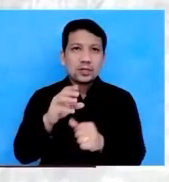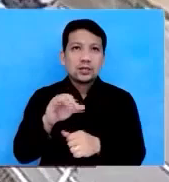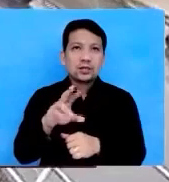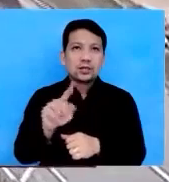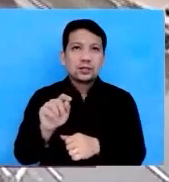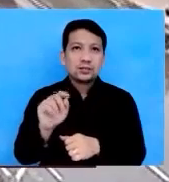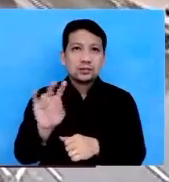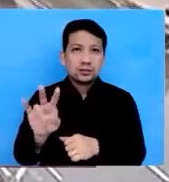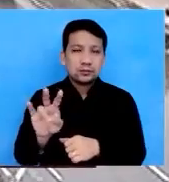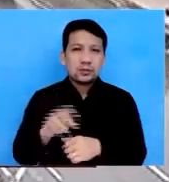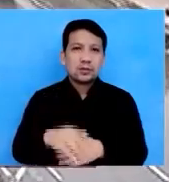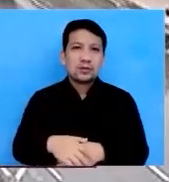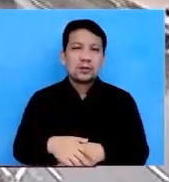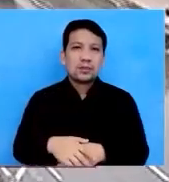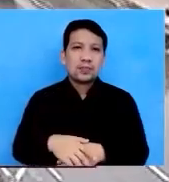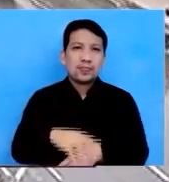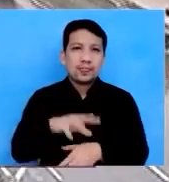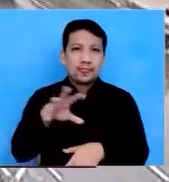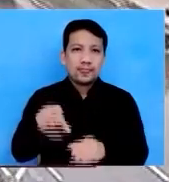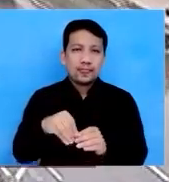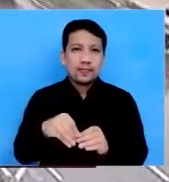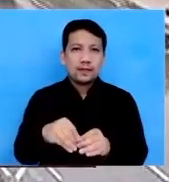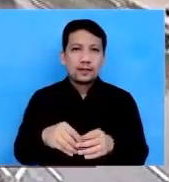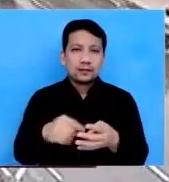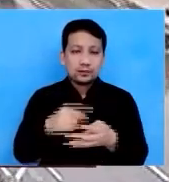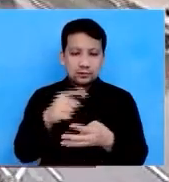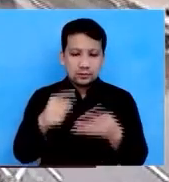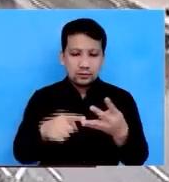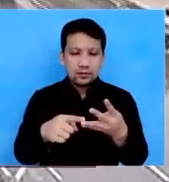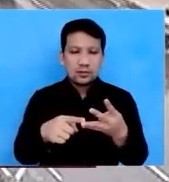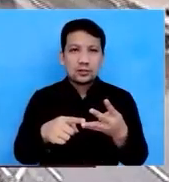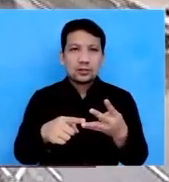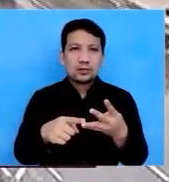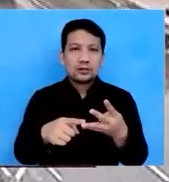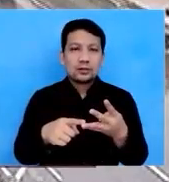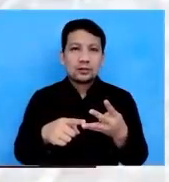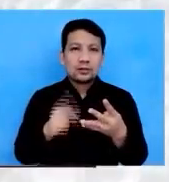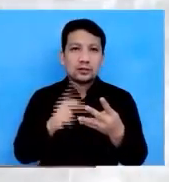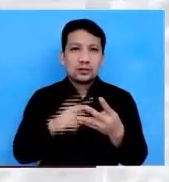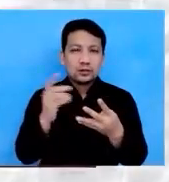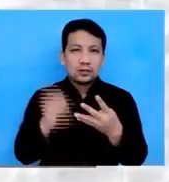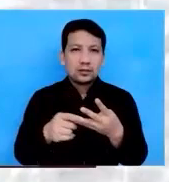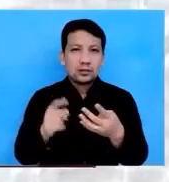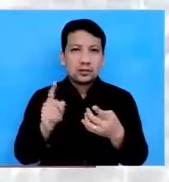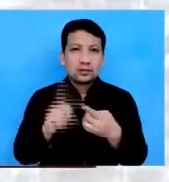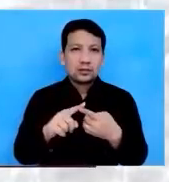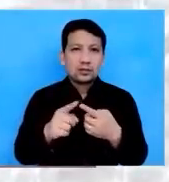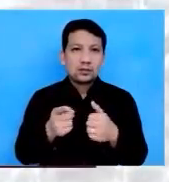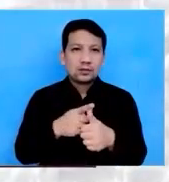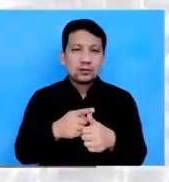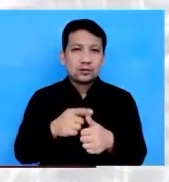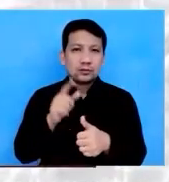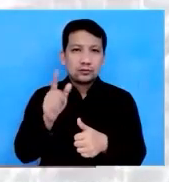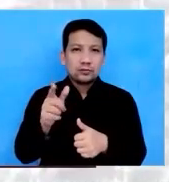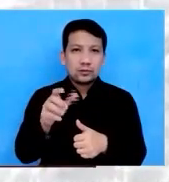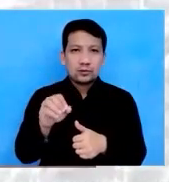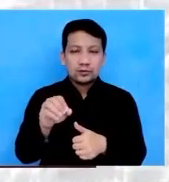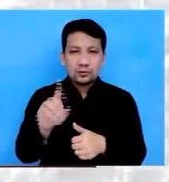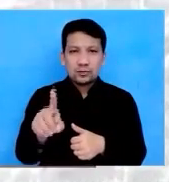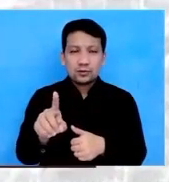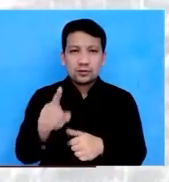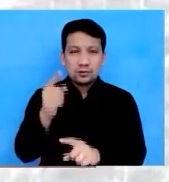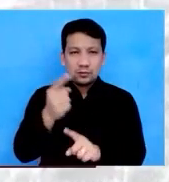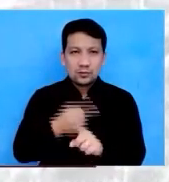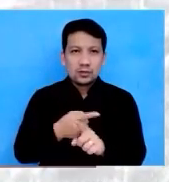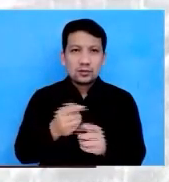7. Katunayan, sa apat na administrasyong dumaan ang proyektong yan. Una, taong 2001, buwan ng Agosto,